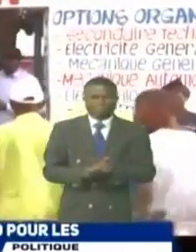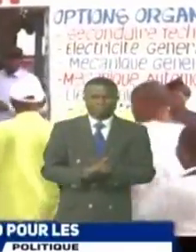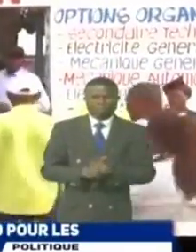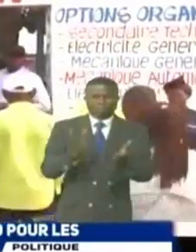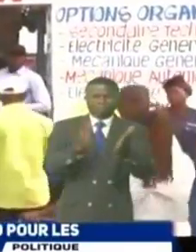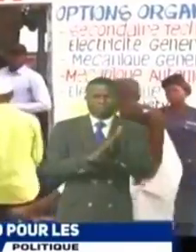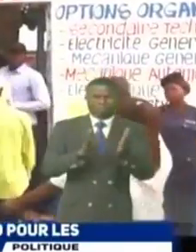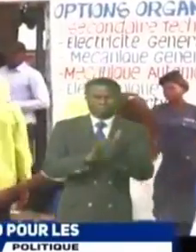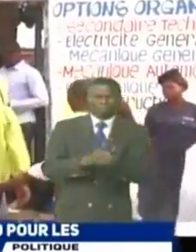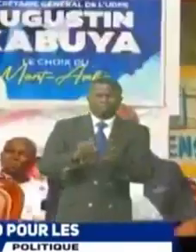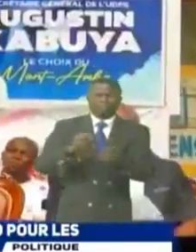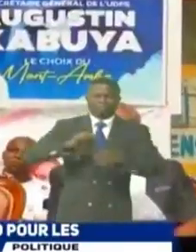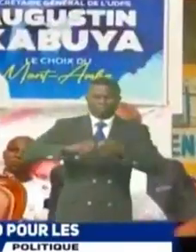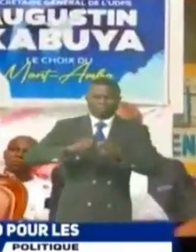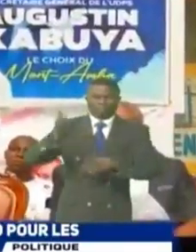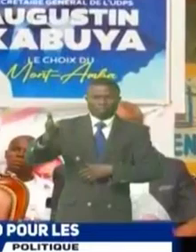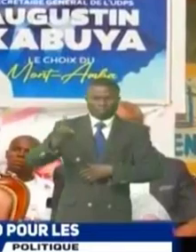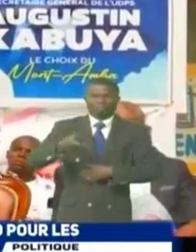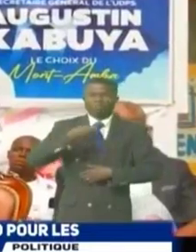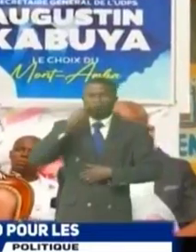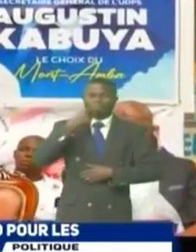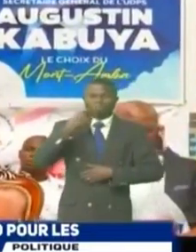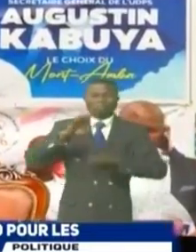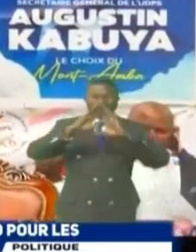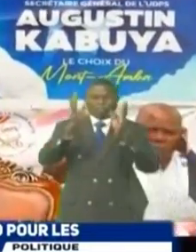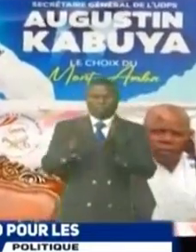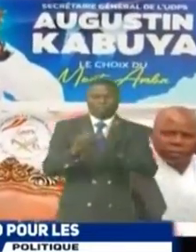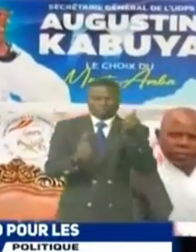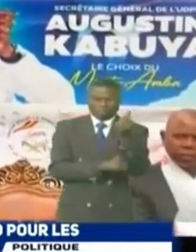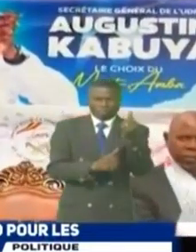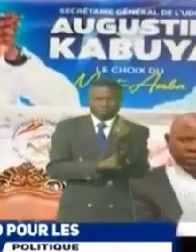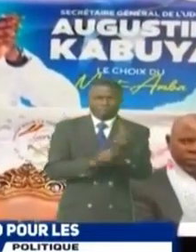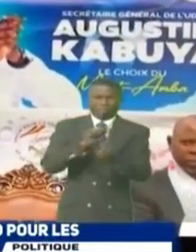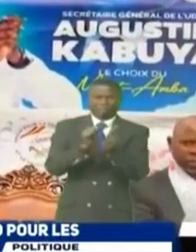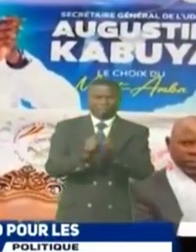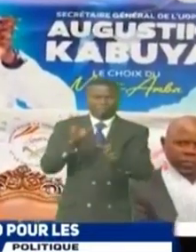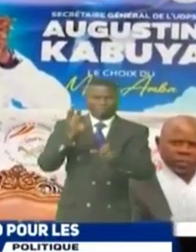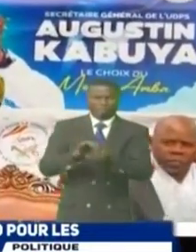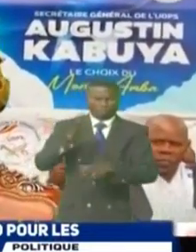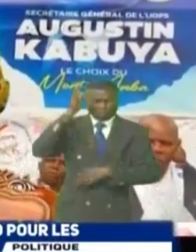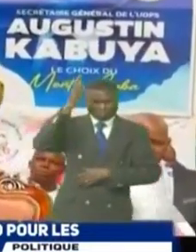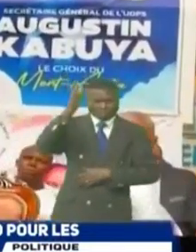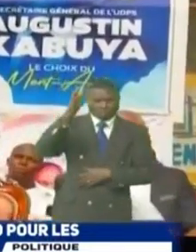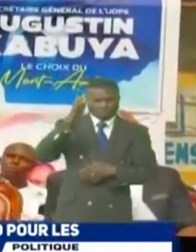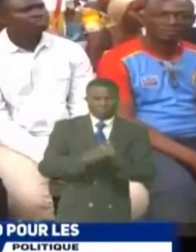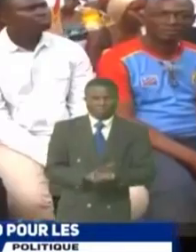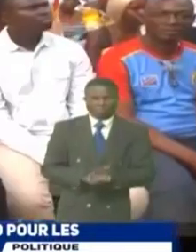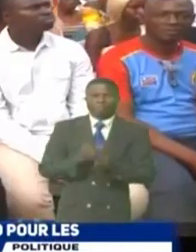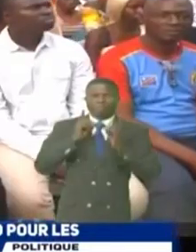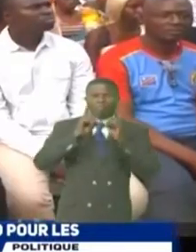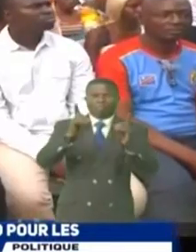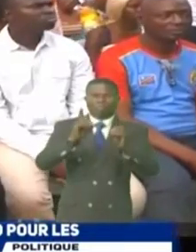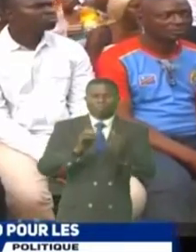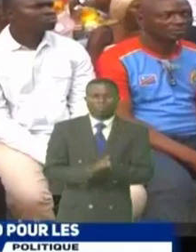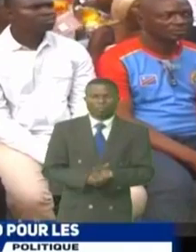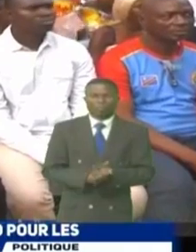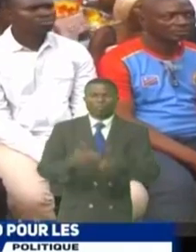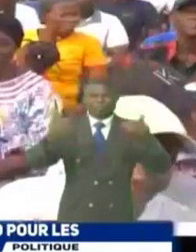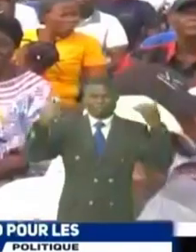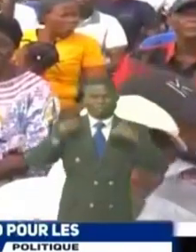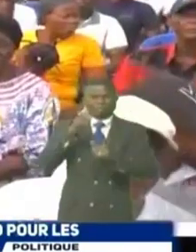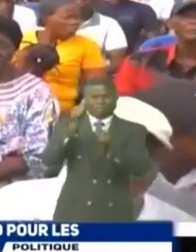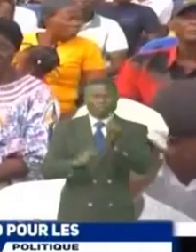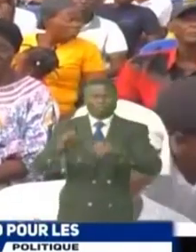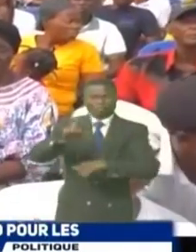Kitomessa qu'Augustin Kabouya a échangé avec l'assistance sur les enjeux politiques de l'heure. Dans son monde, le gestionnaire au quotidien